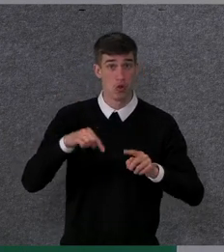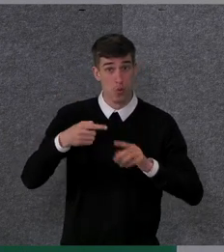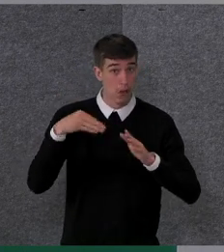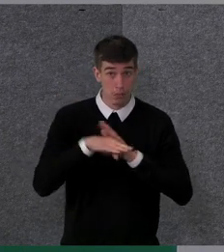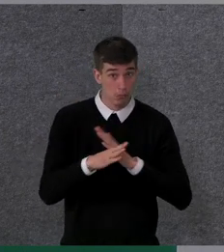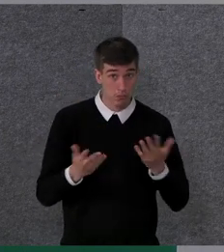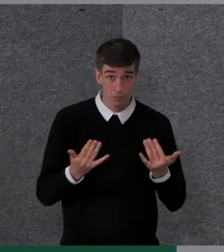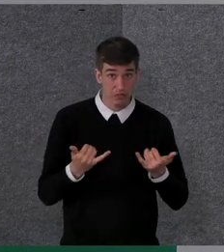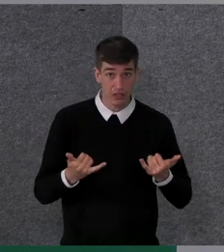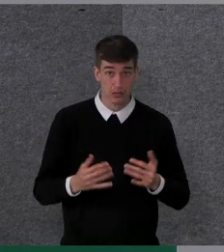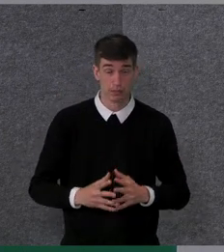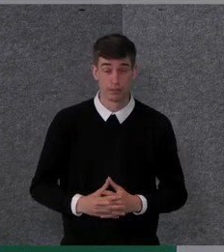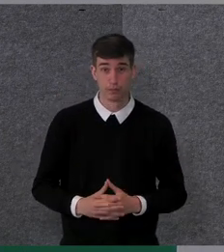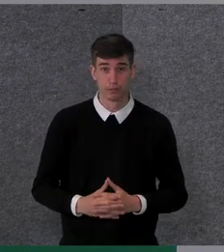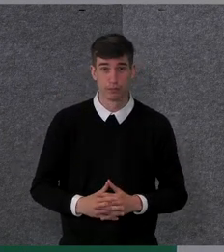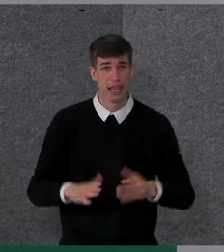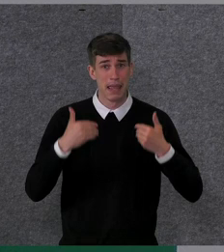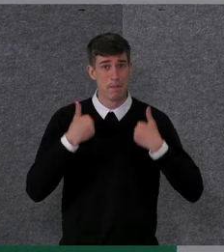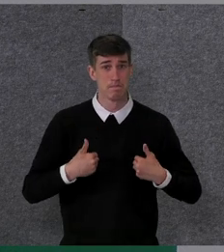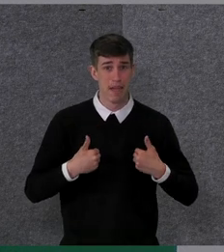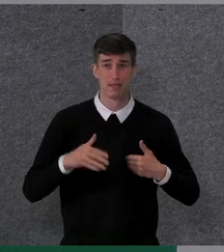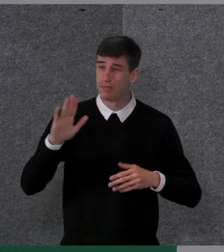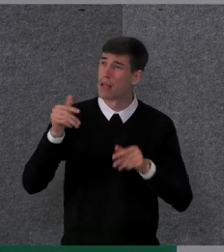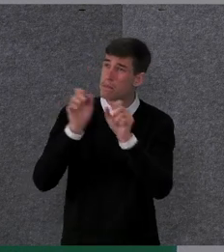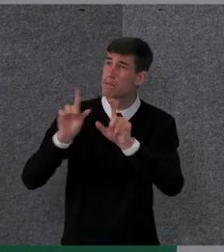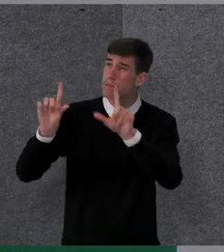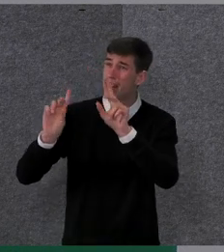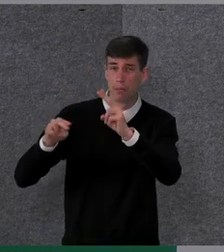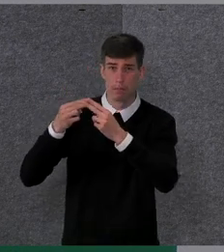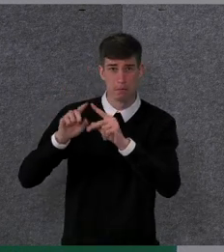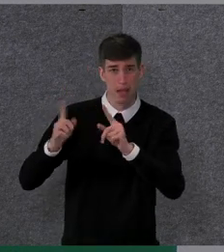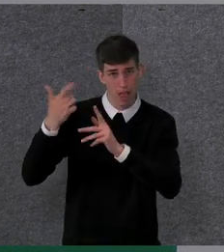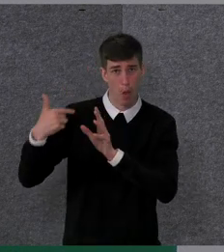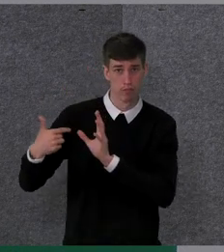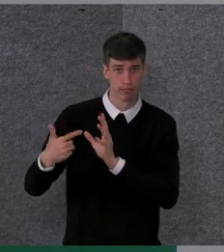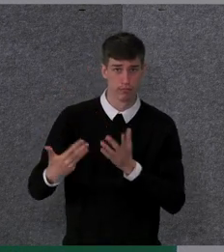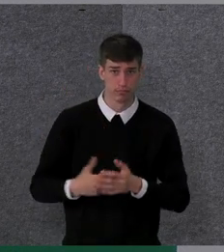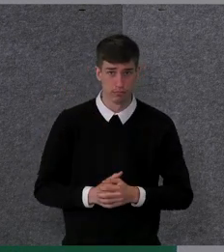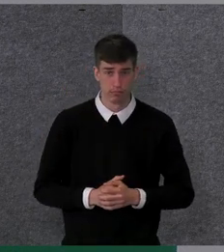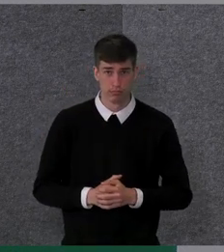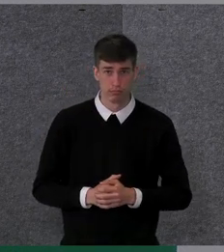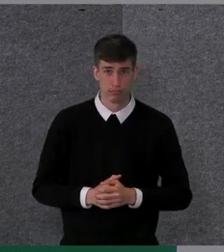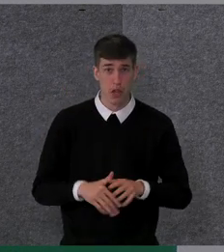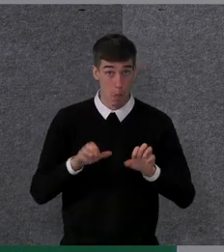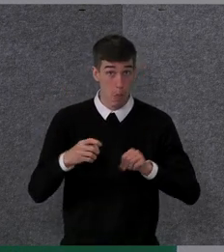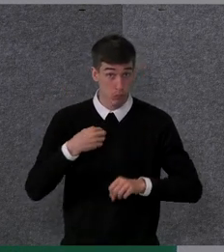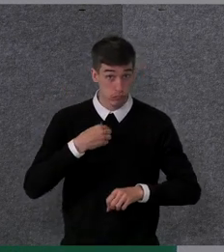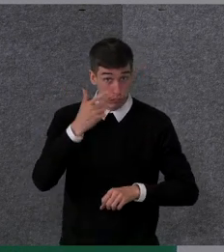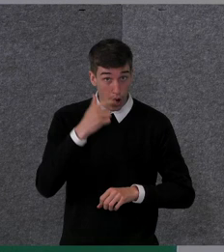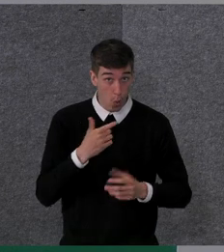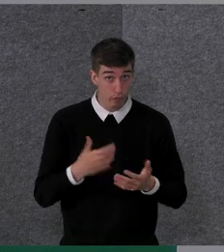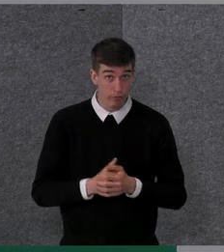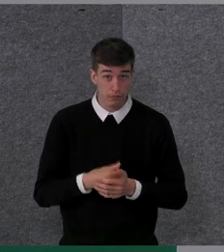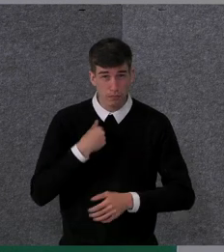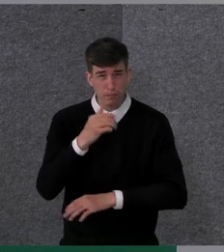Feuer eröffnet? Auf Menschen, die nicht in sein Weltbild passen. Ich war mir sicher, dass ich eines seiner Opfer sein würde und ich habe